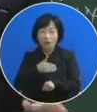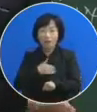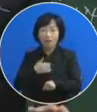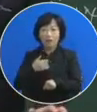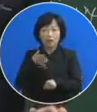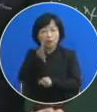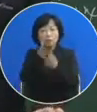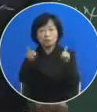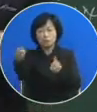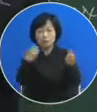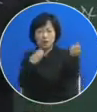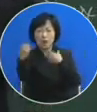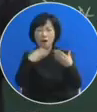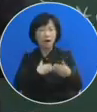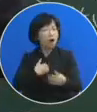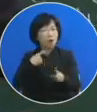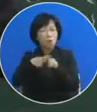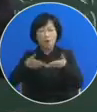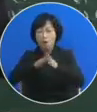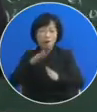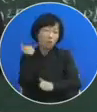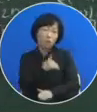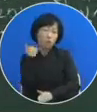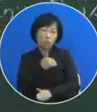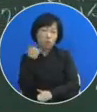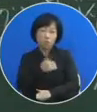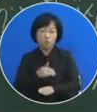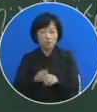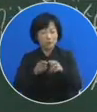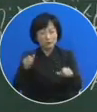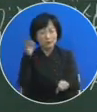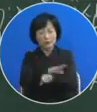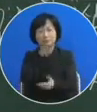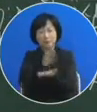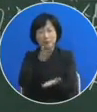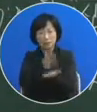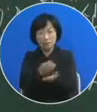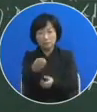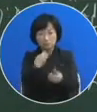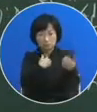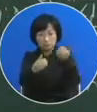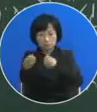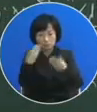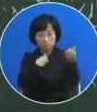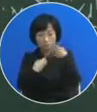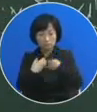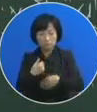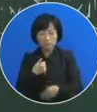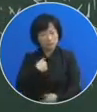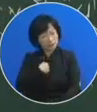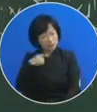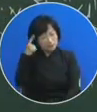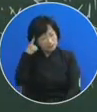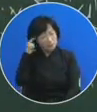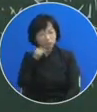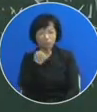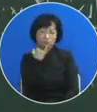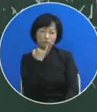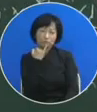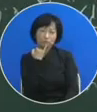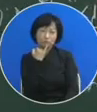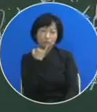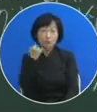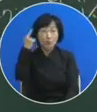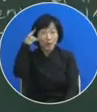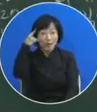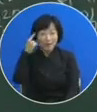up for sale and we wanted to buy it, all the church officers said, "No, we can't buy that." 제가 볼 때는 안 그런데요. And the way I see it, it wasn't like that. 그렇게 땅이 소나무가